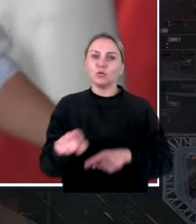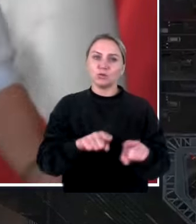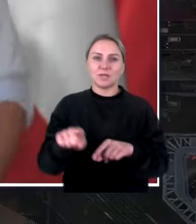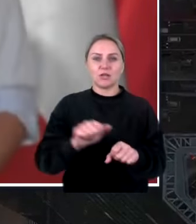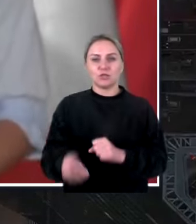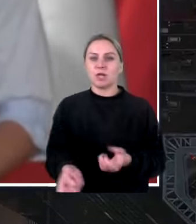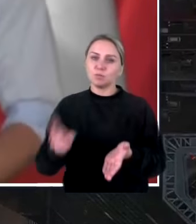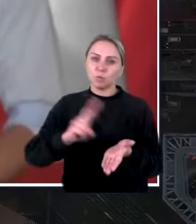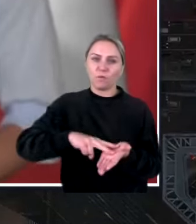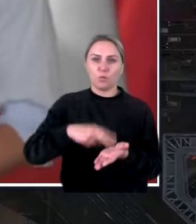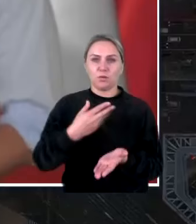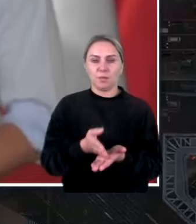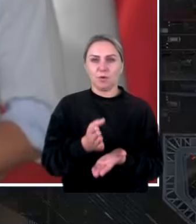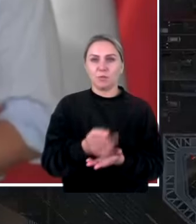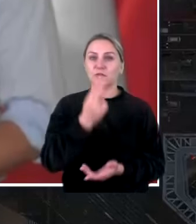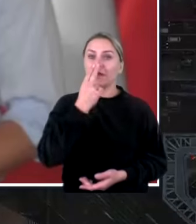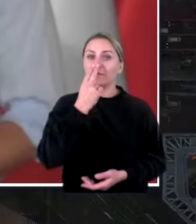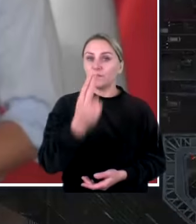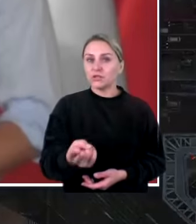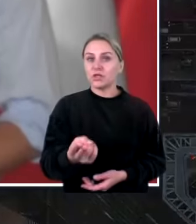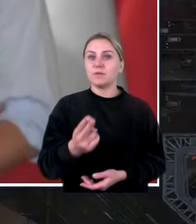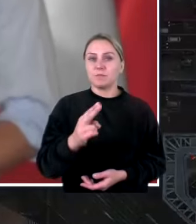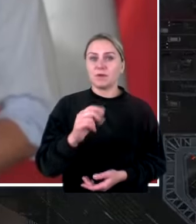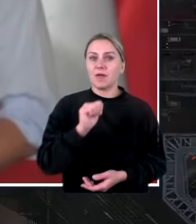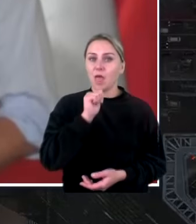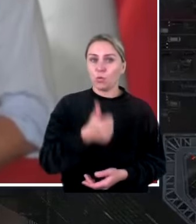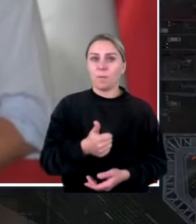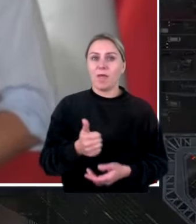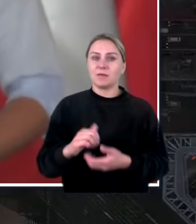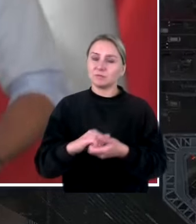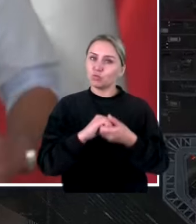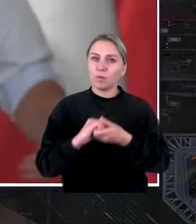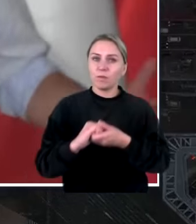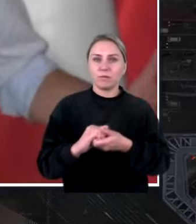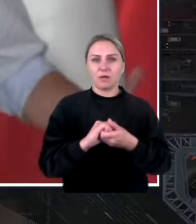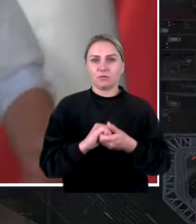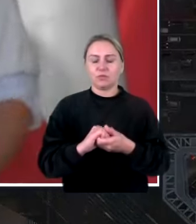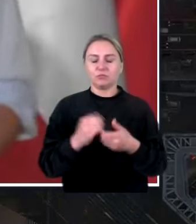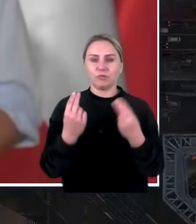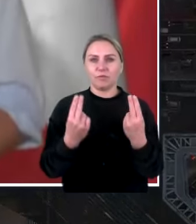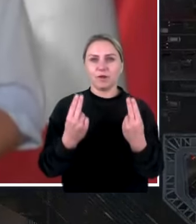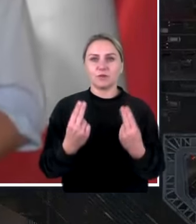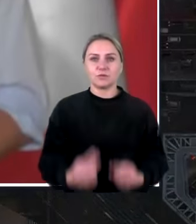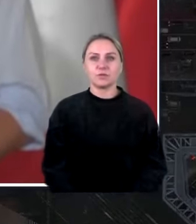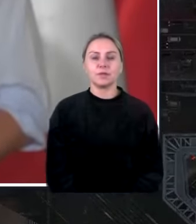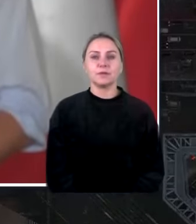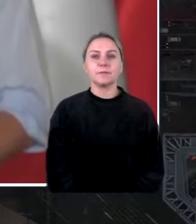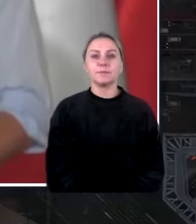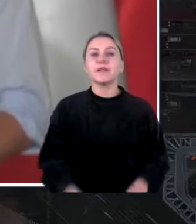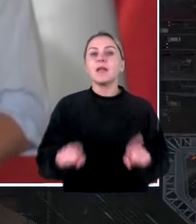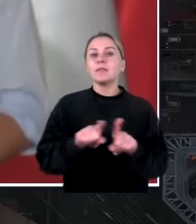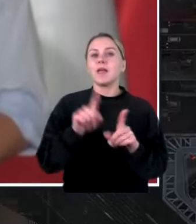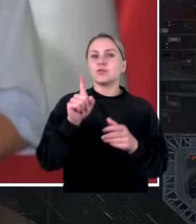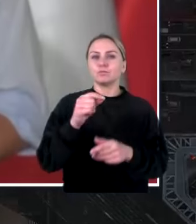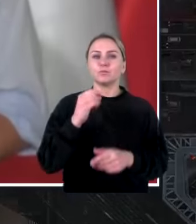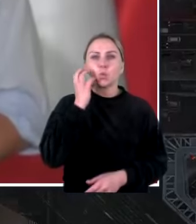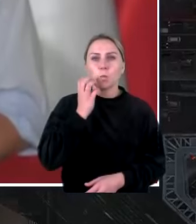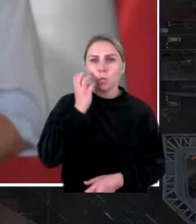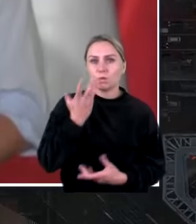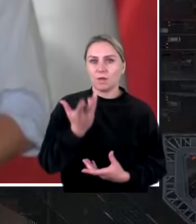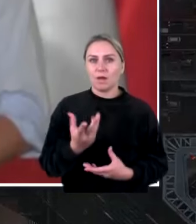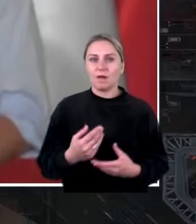widzimy, że europejska solidarność odgrywa tutaj bardzo dużą rolę. Pamiętajmy także o Rumunii i widzimy,